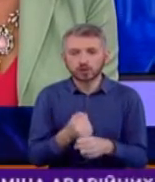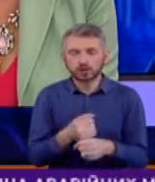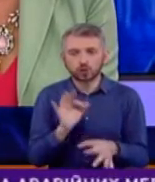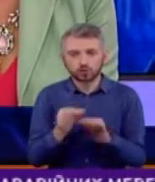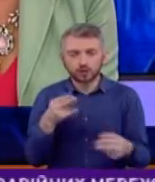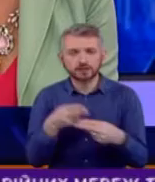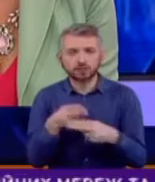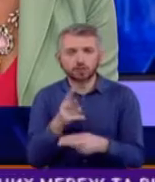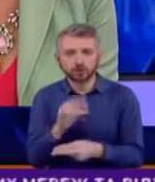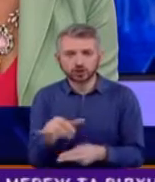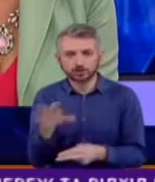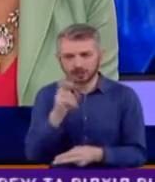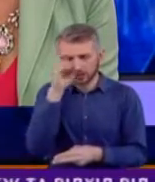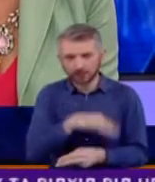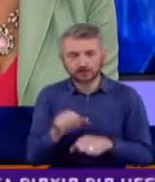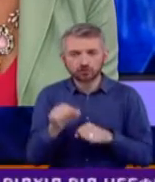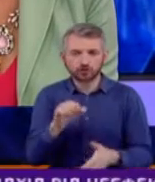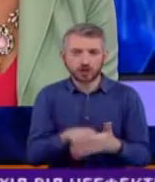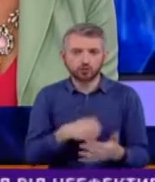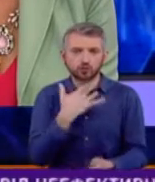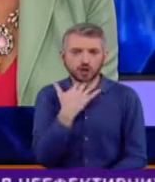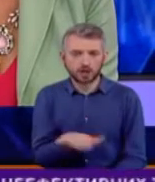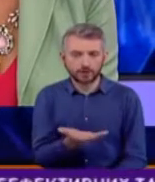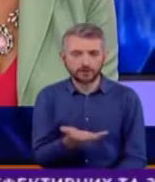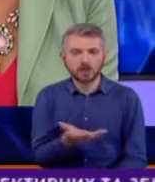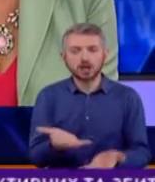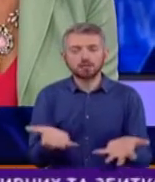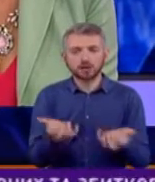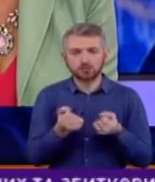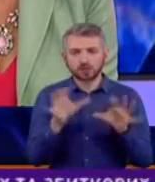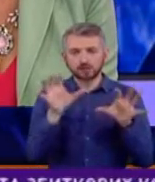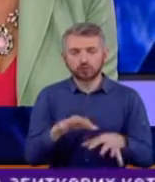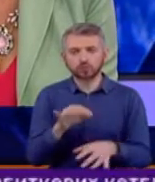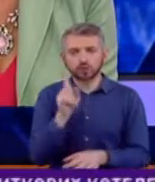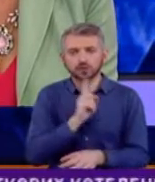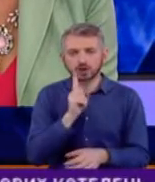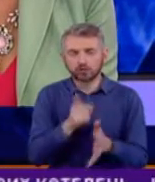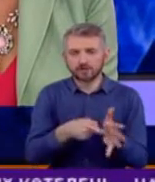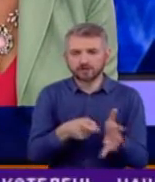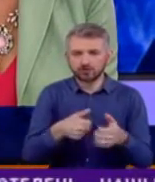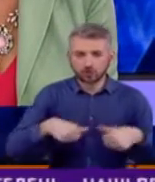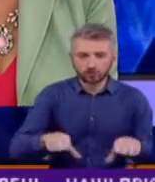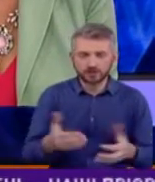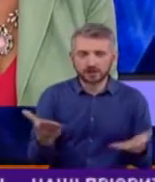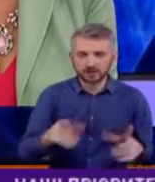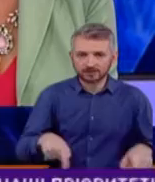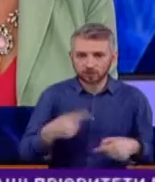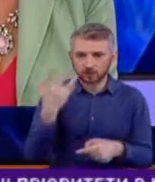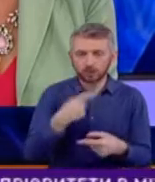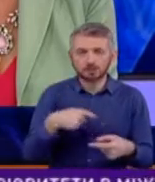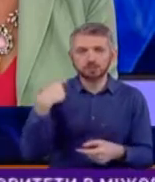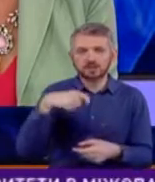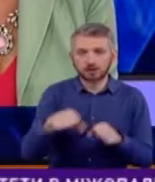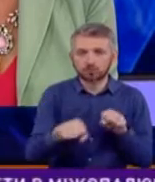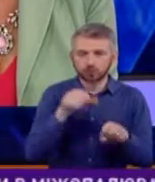всіх країнах. Так називається защита від дурака. Перше, приймати закон про тимчасові слідчі комісії, які створюється, коли президент